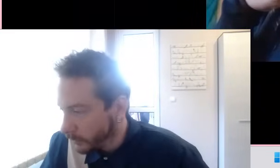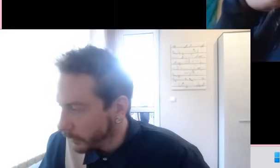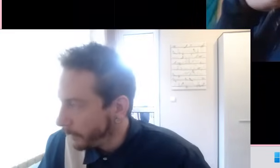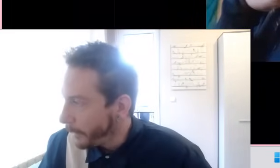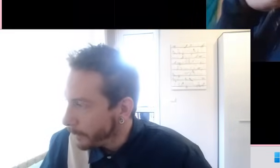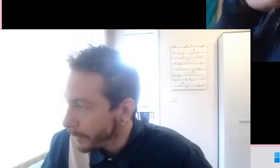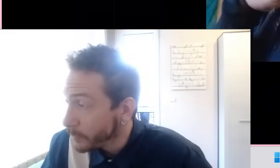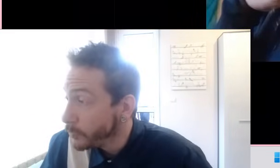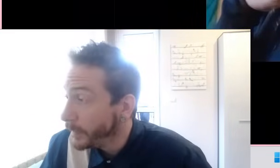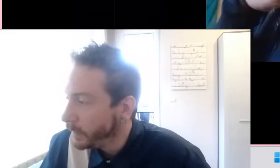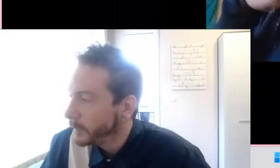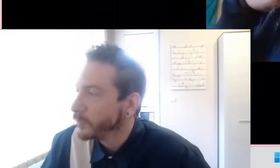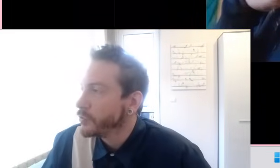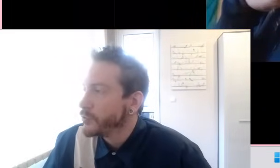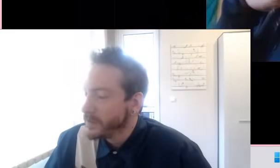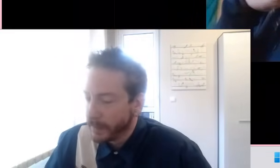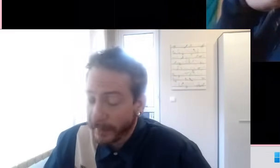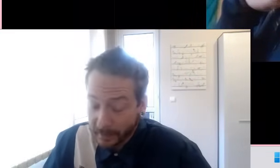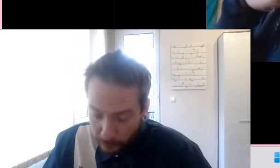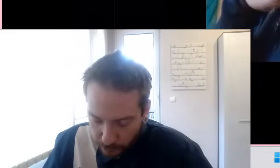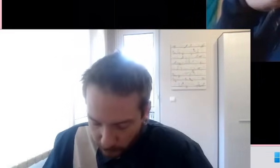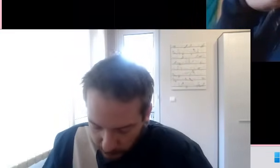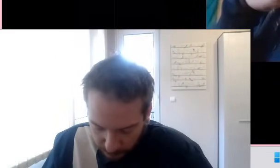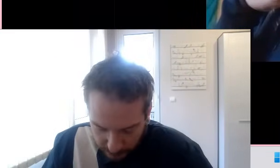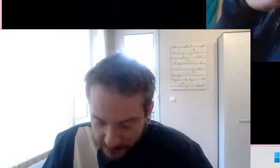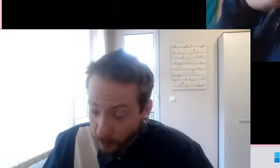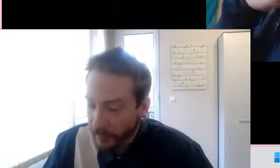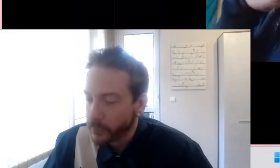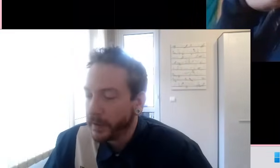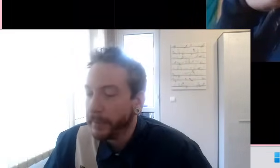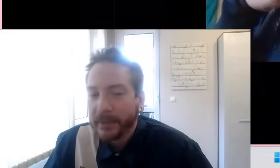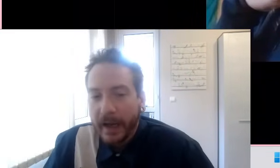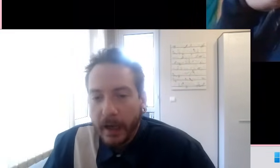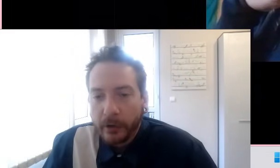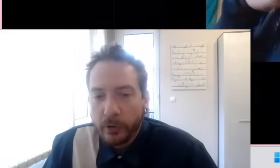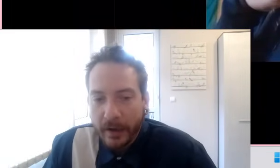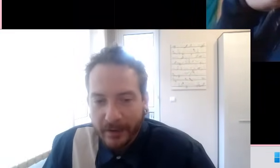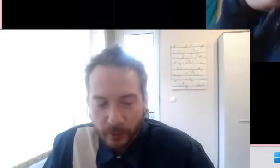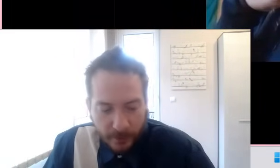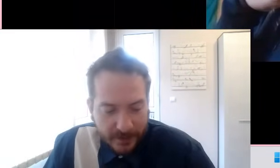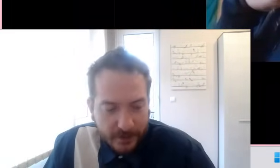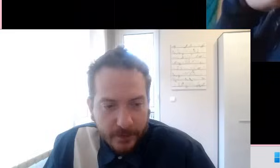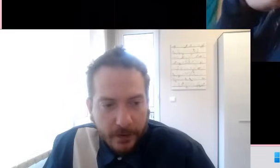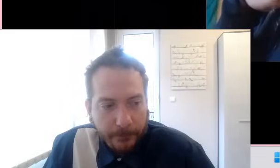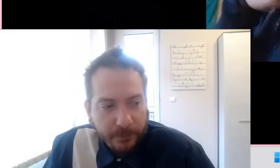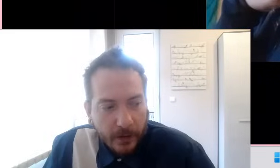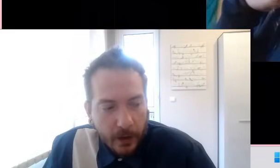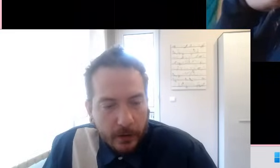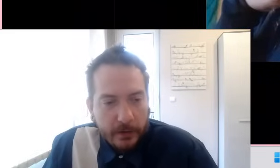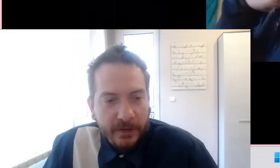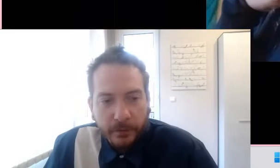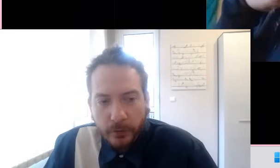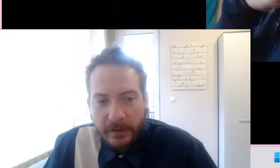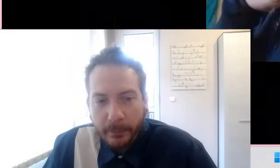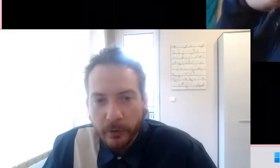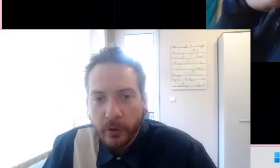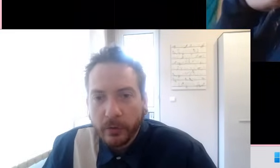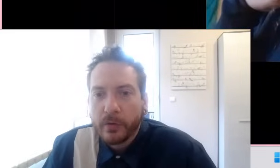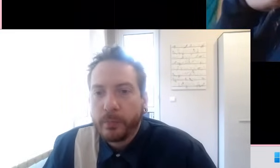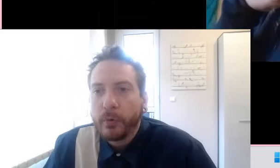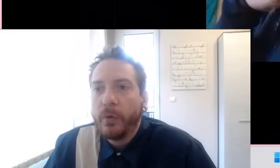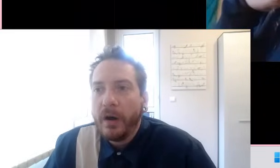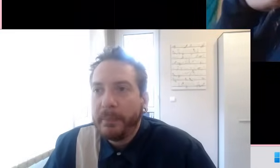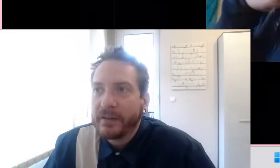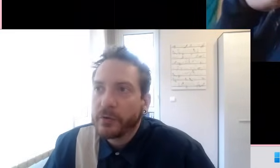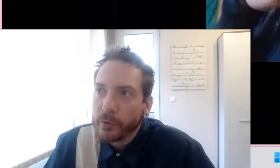hein, présumé, parce que justice n'a pas été rendue, donc disons présumé, de l'agresseur de Matisse. Cette photo est